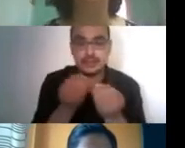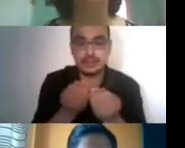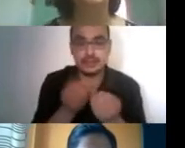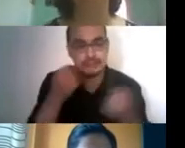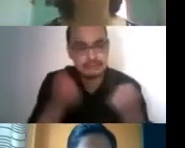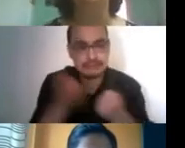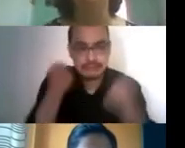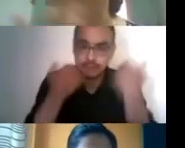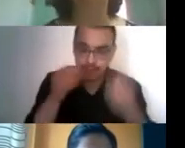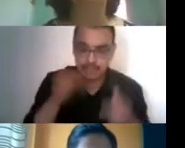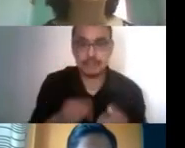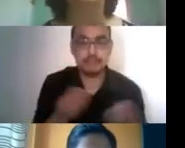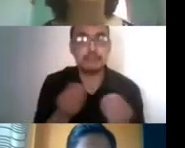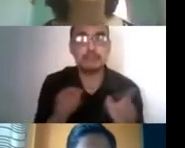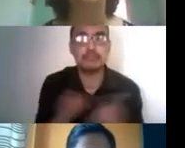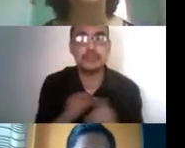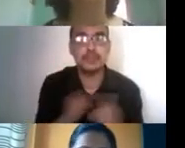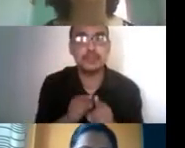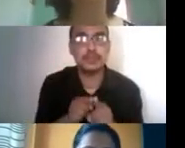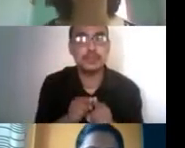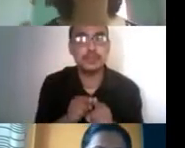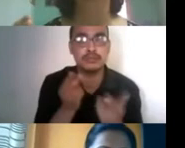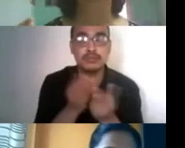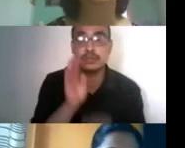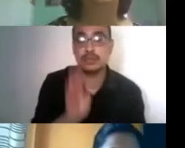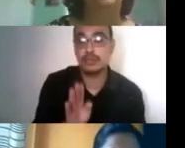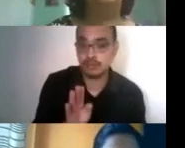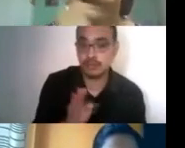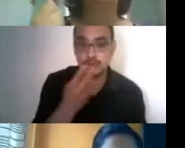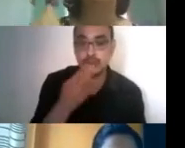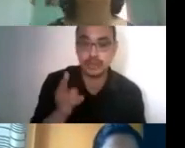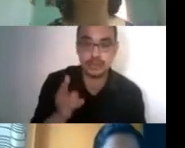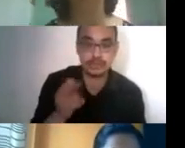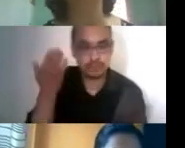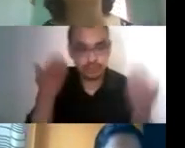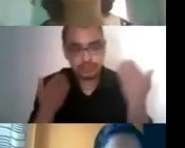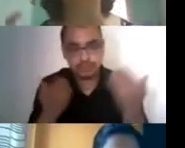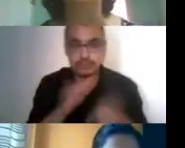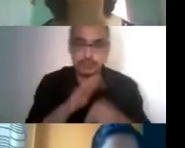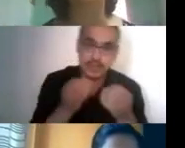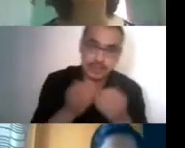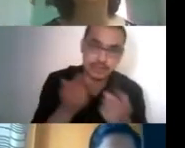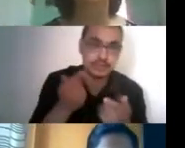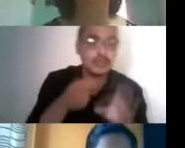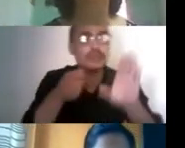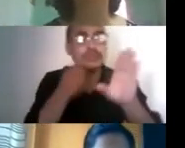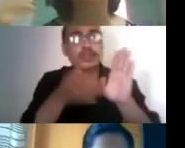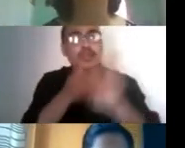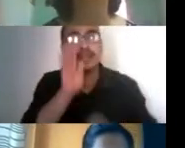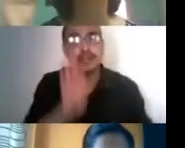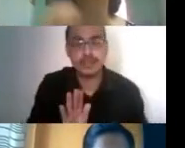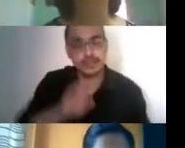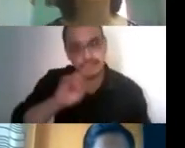गरे, आज त केही पनि नभए जस्तो गरेर हिँडिरहेका छन्, ऊ दुईजना अँगालो हालेर हिँडेका छन्, सिनेमा गएका छन्, अनि यिनीहरू